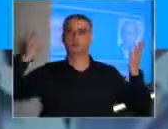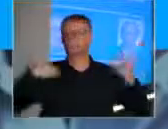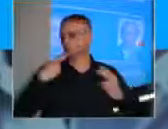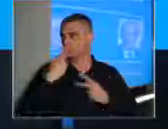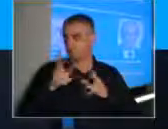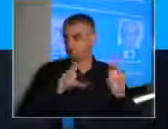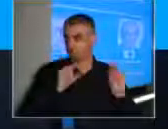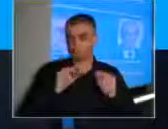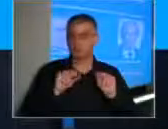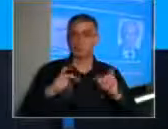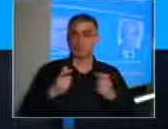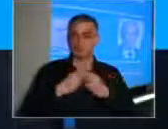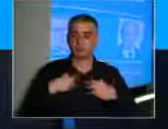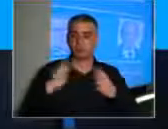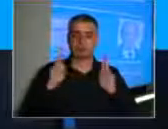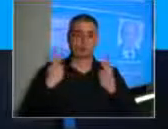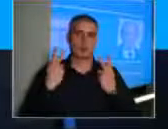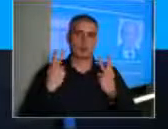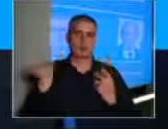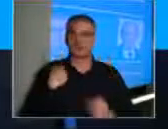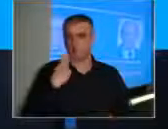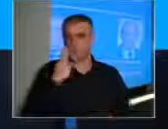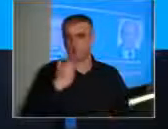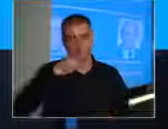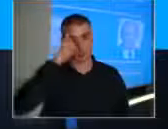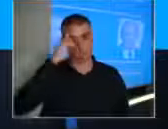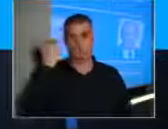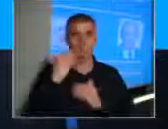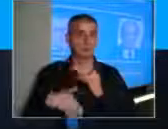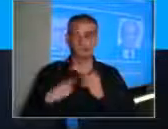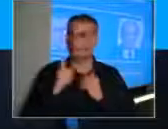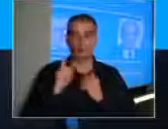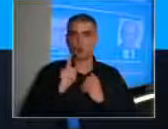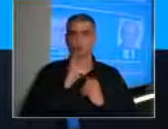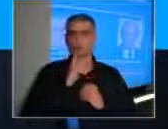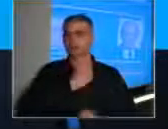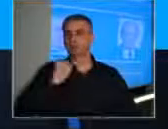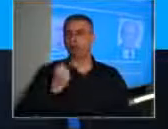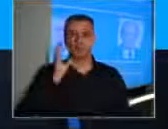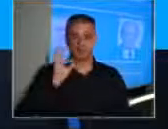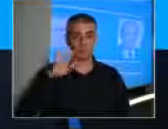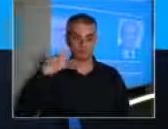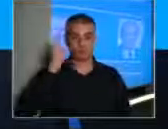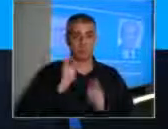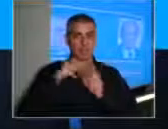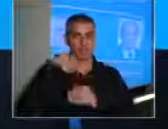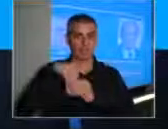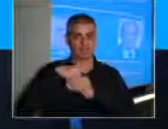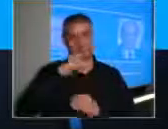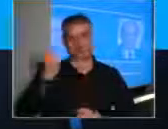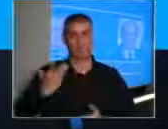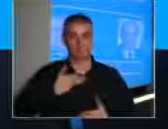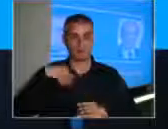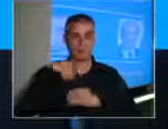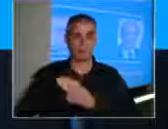שאלה. קיומה של המפלגה שלנו הוא הכרחי. כי אנחנו כל הזמן רואים שהליכוד בסופו של דבר הוא לא מספיק ימין. וכדי שבאמת אנשים יצביעו ימין ויקבלו